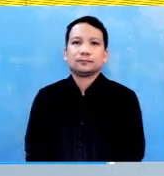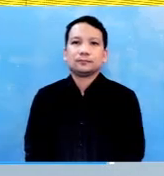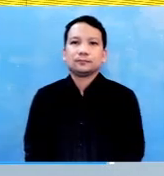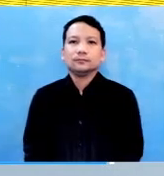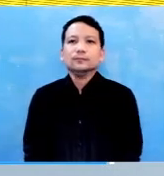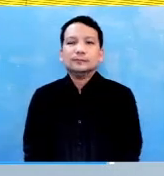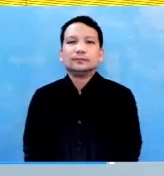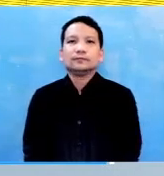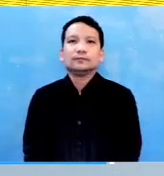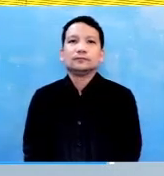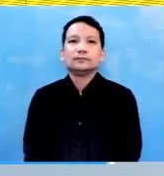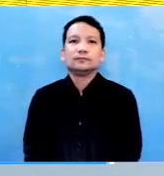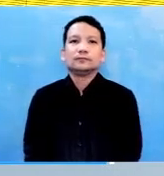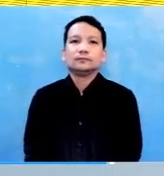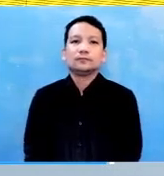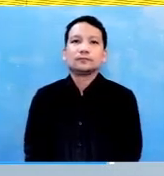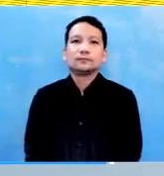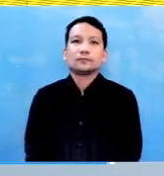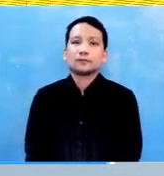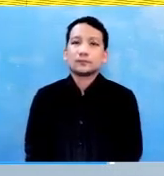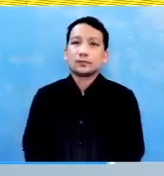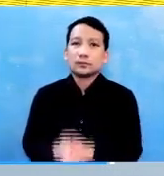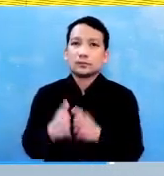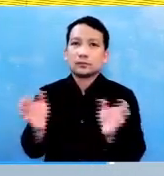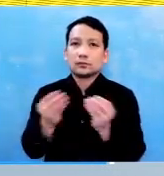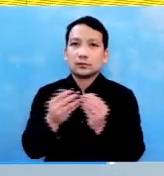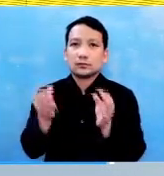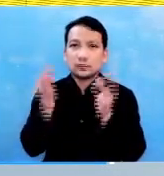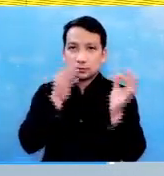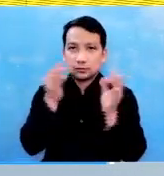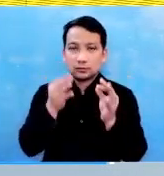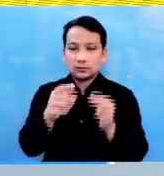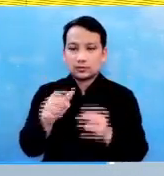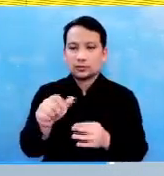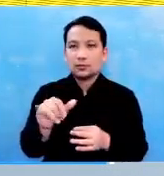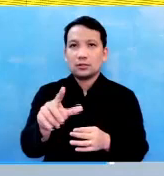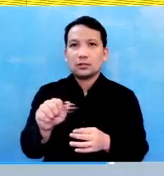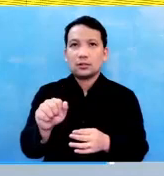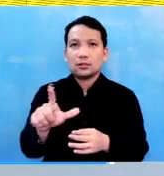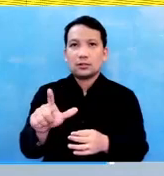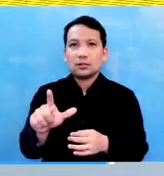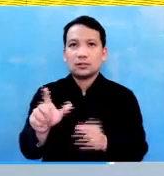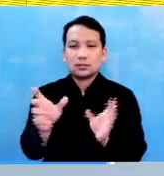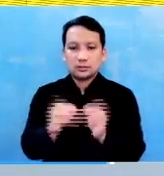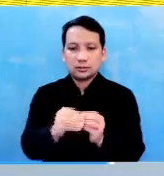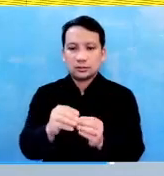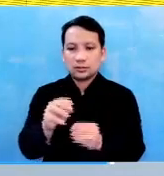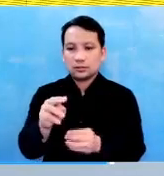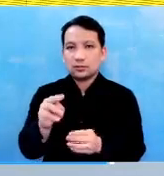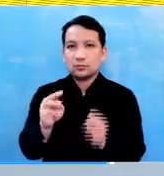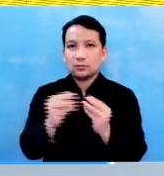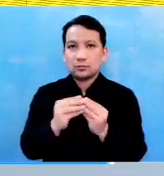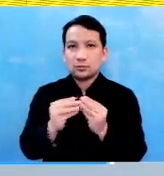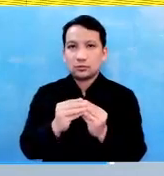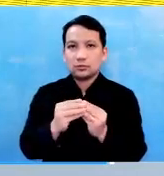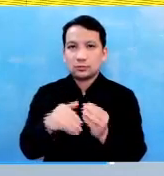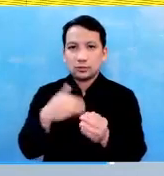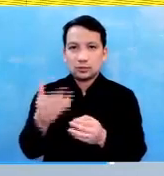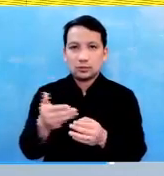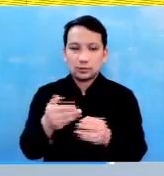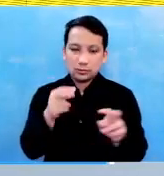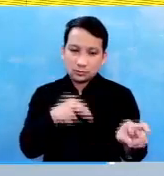Dati na ring may mga nakumpiskang malaking halaga ng droga sa Ayala Alabang Village sa Muntinlupa City. Balikan natin ang ilan sa